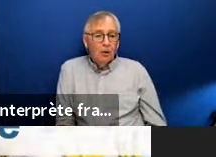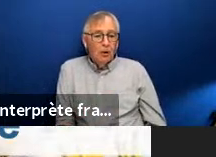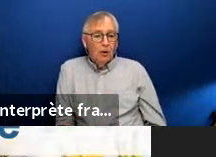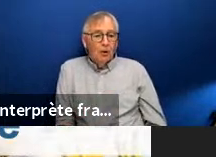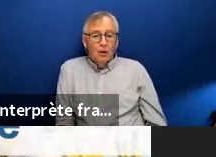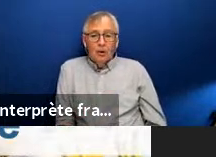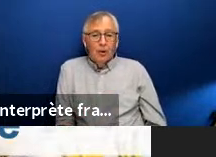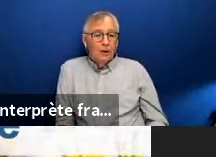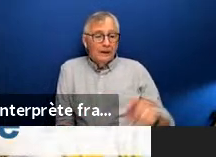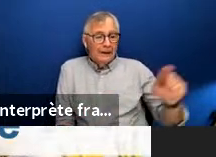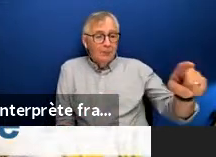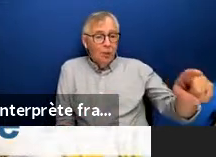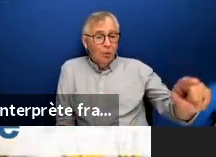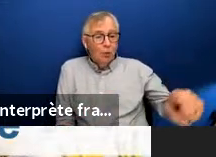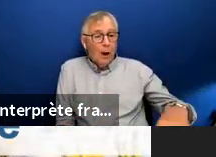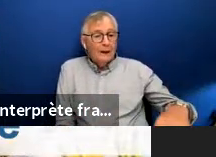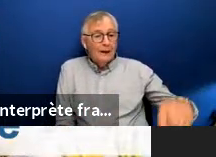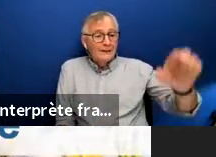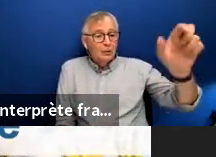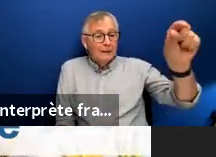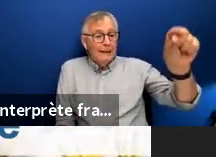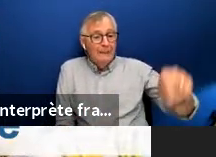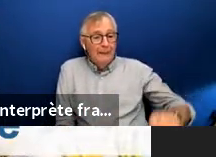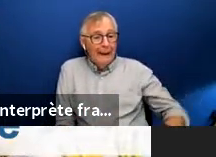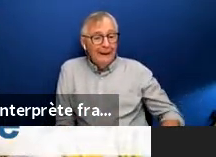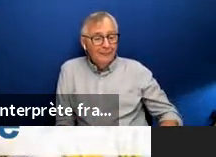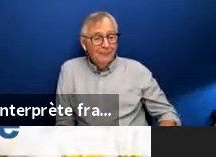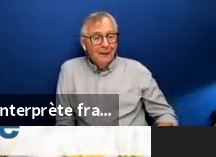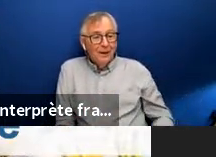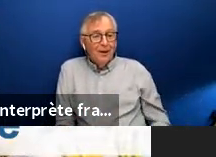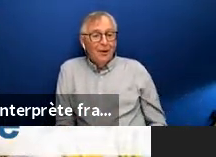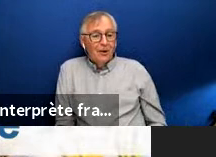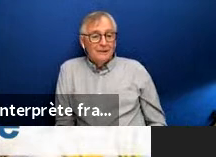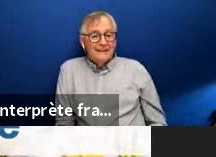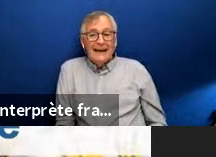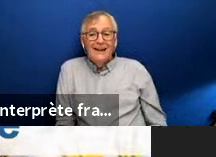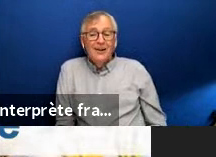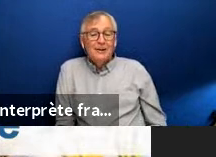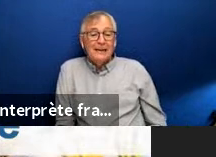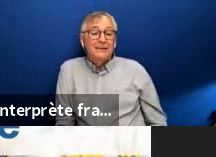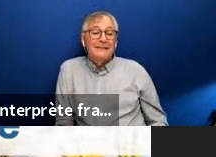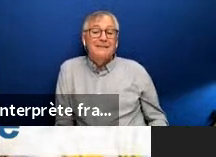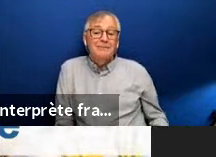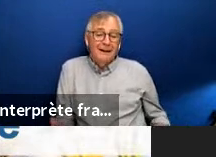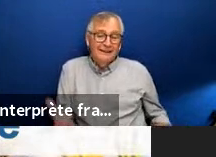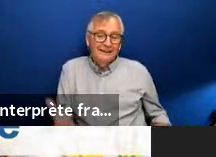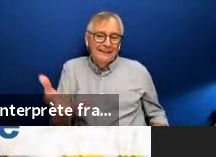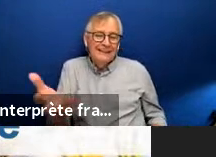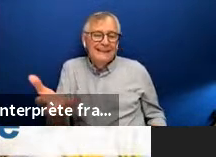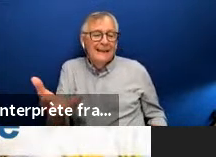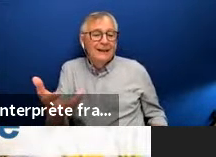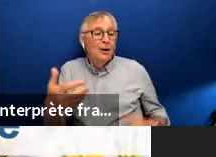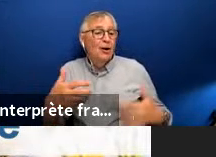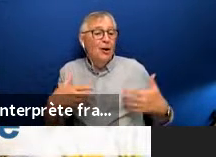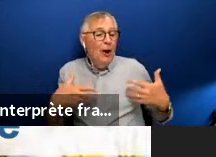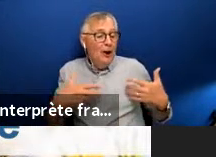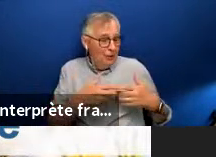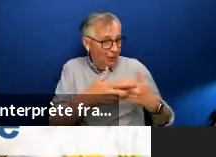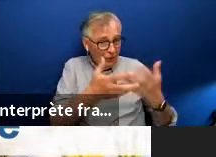Donc, les tableaux noirs avec toutes les mains, ça illustre effectivement, c'est